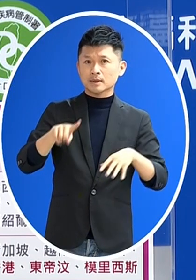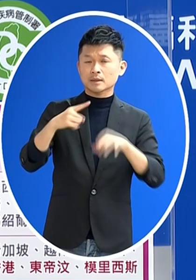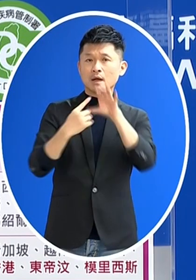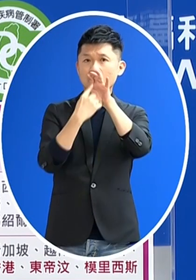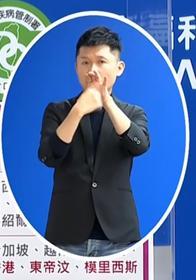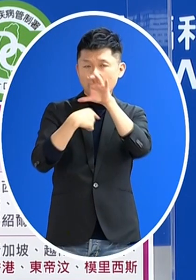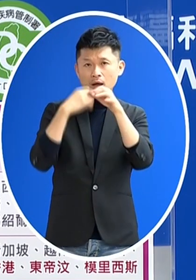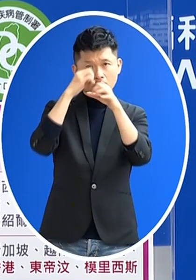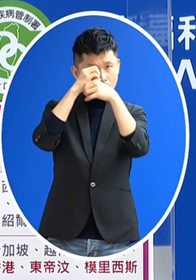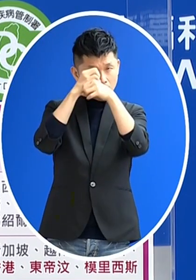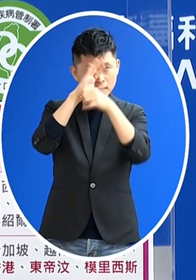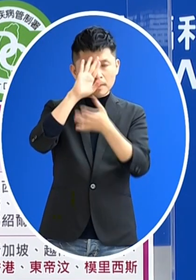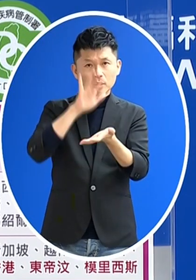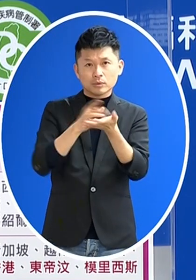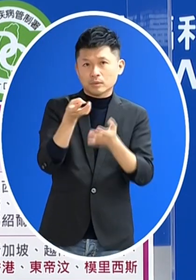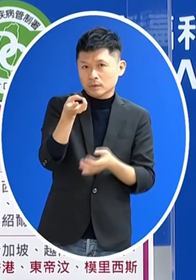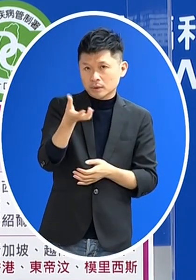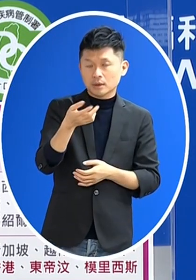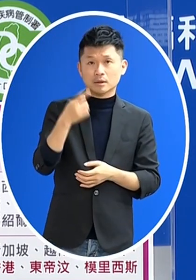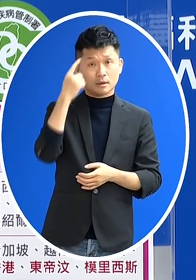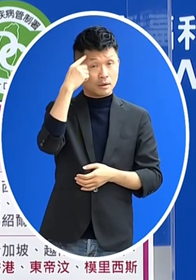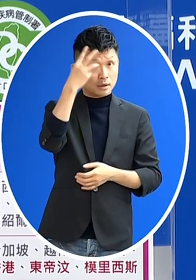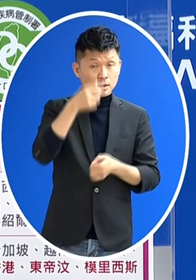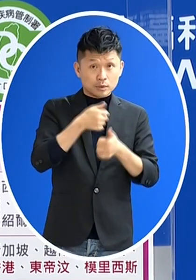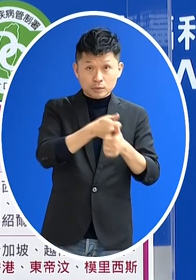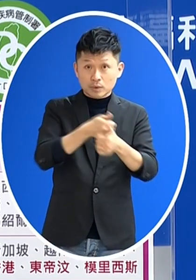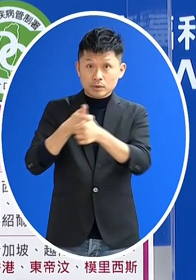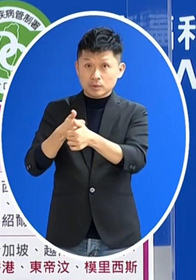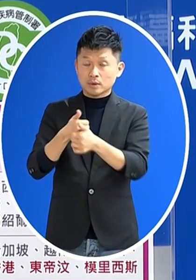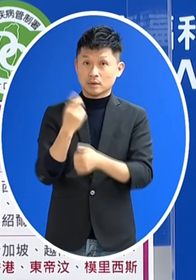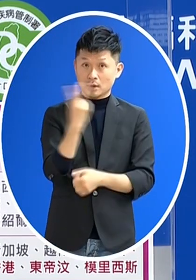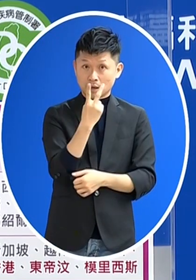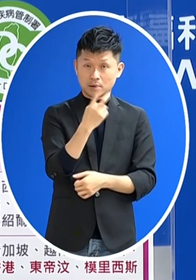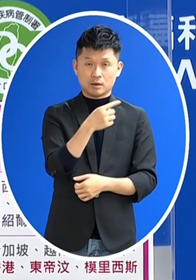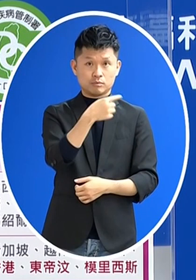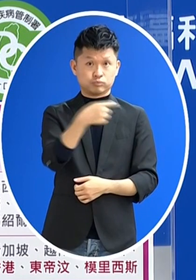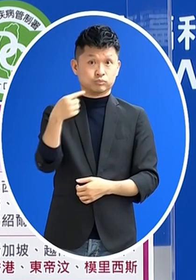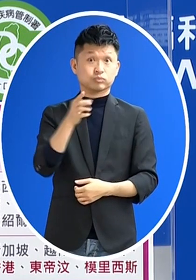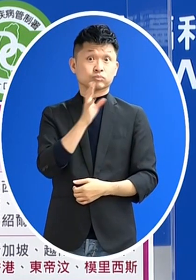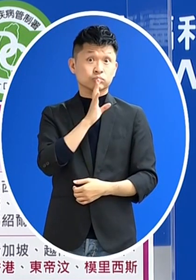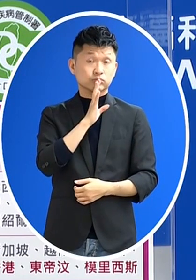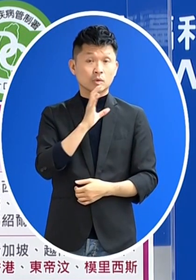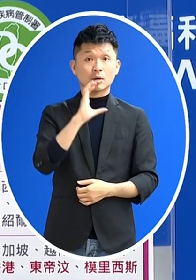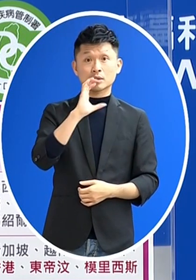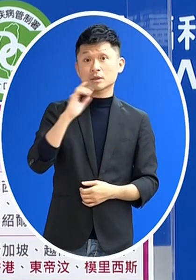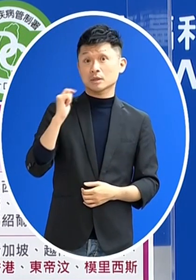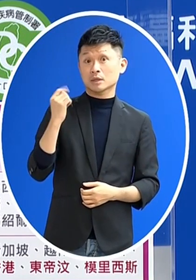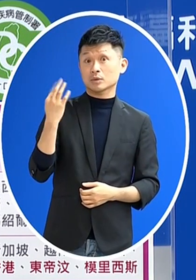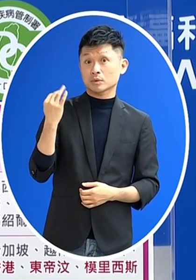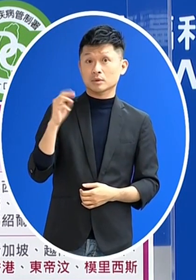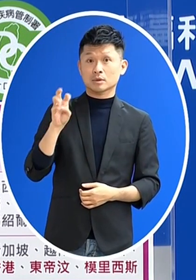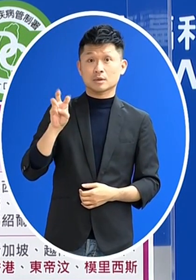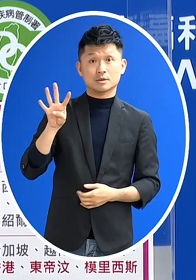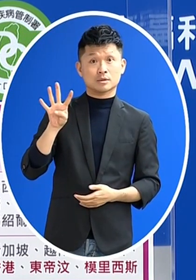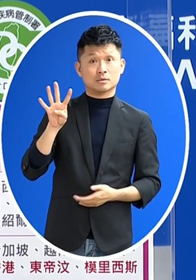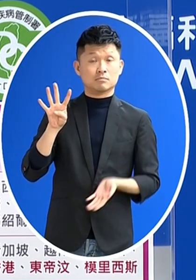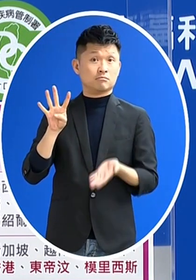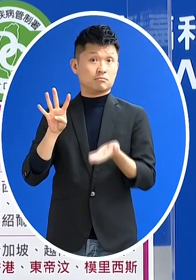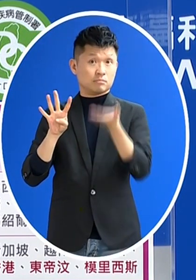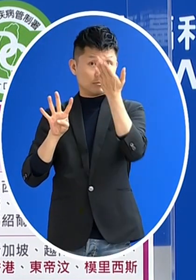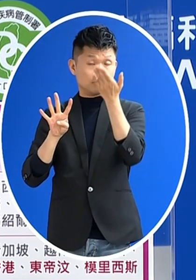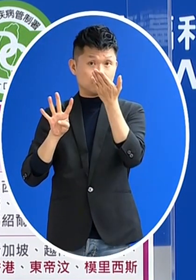病毒量低，且3日内追踪2套呼吸道检体采检结果为阴性，或 CT 值大于等于34。